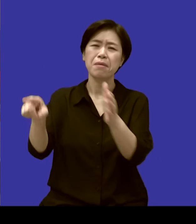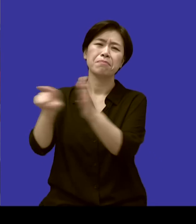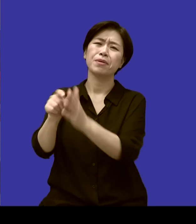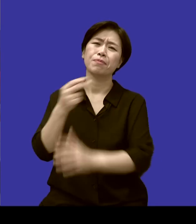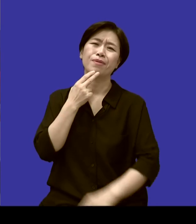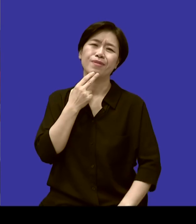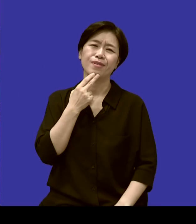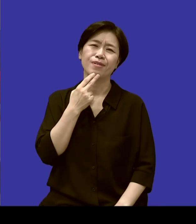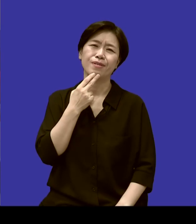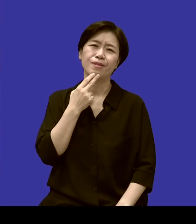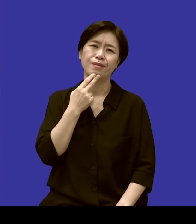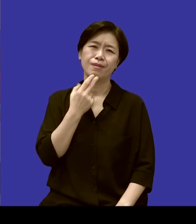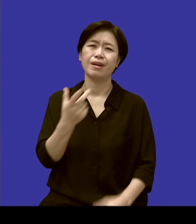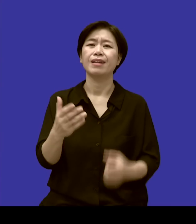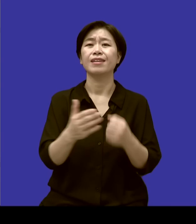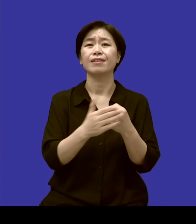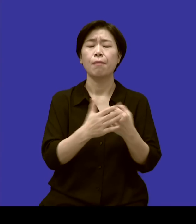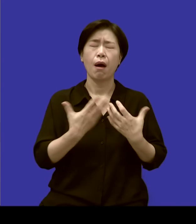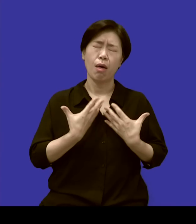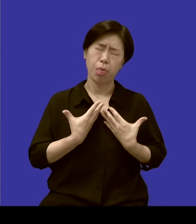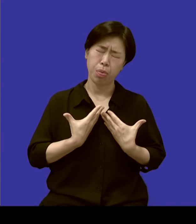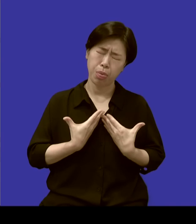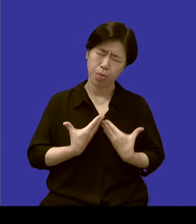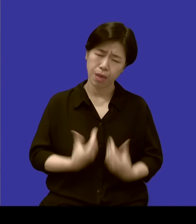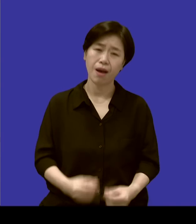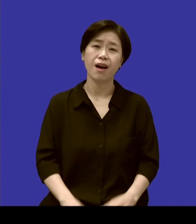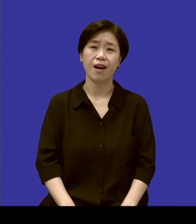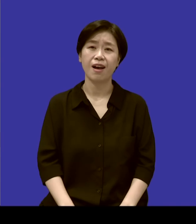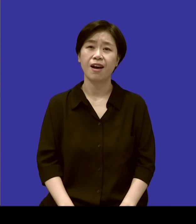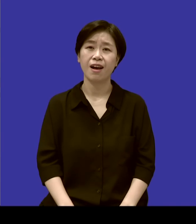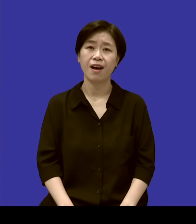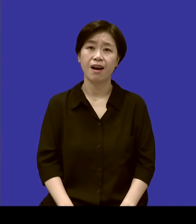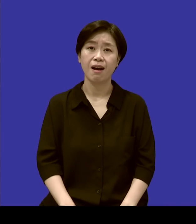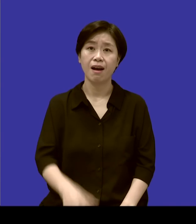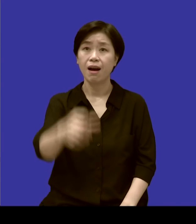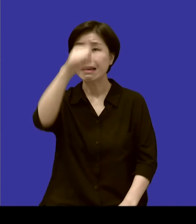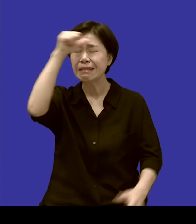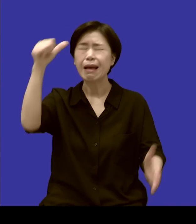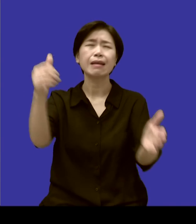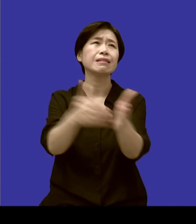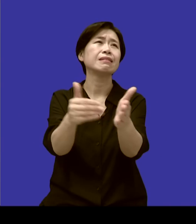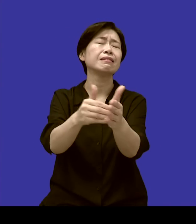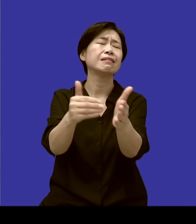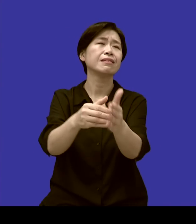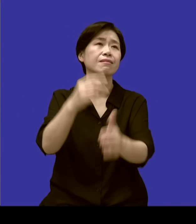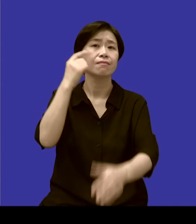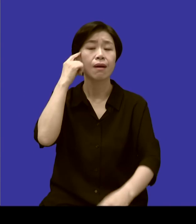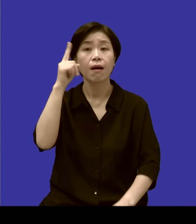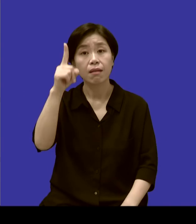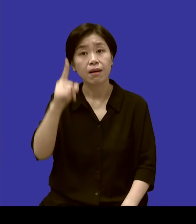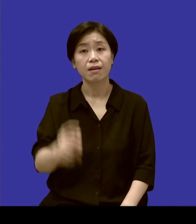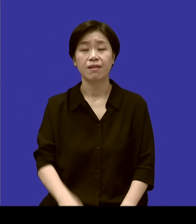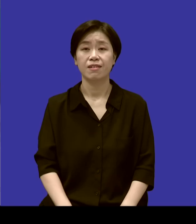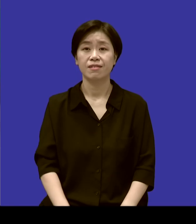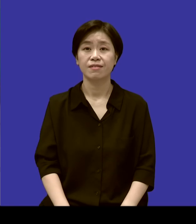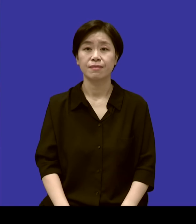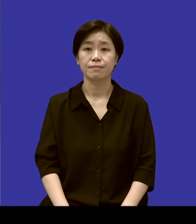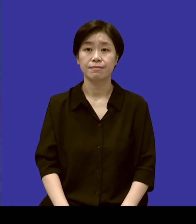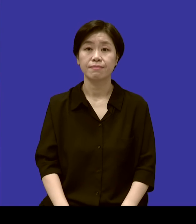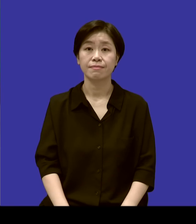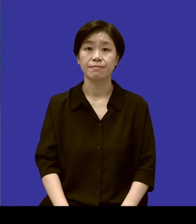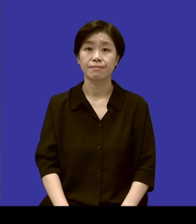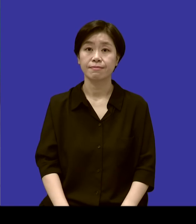교회 안 다니셨나요? 네, 그래서 절망이고 인생이 끝이다라고만 생각을 했었죠. 예. 그래도 사실